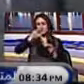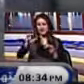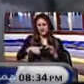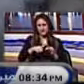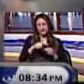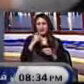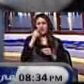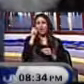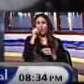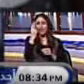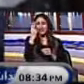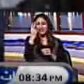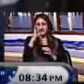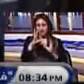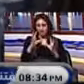بسيارة بخورية.